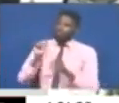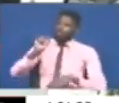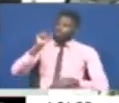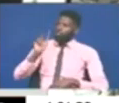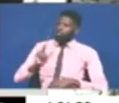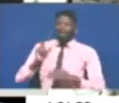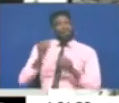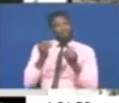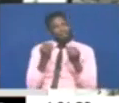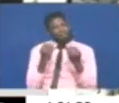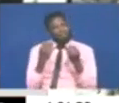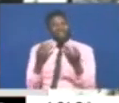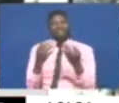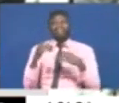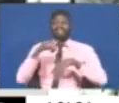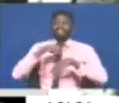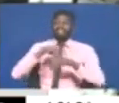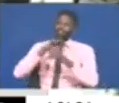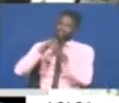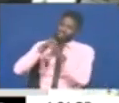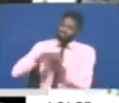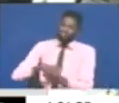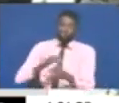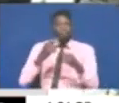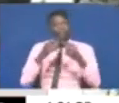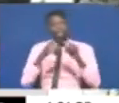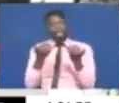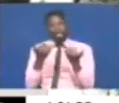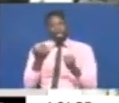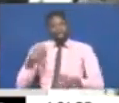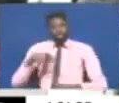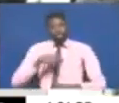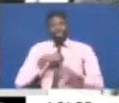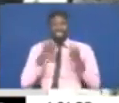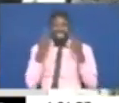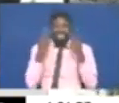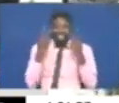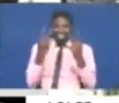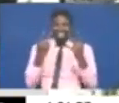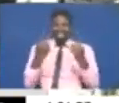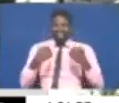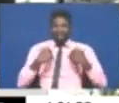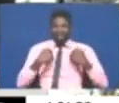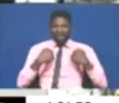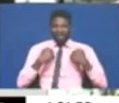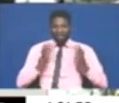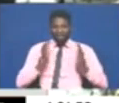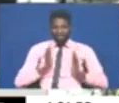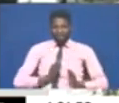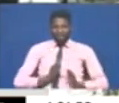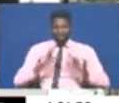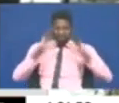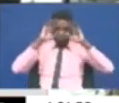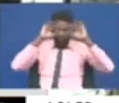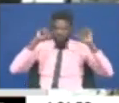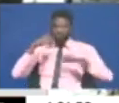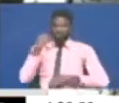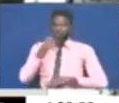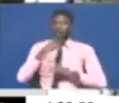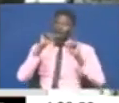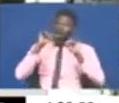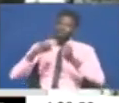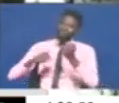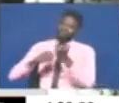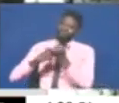tulikuwa tumetengwa, lakini hivi sasa tunaona kwamba kuna mtu, kuna raisi ambaye anaweza kutushika sisi kama wapwani, na